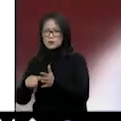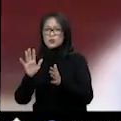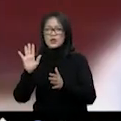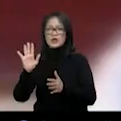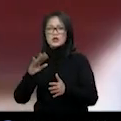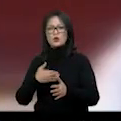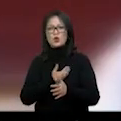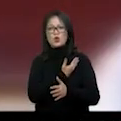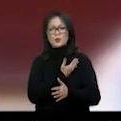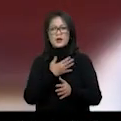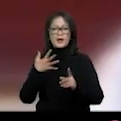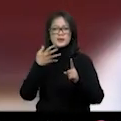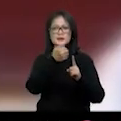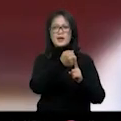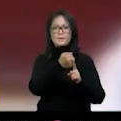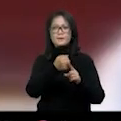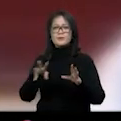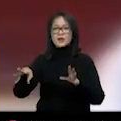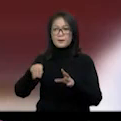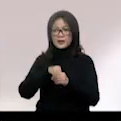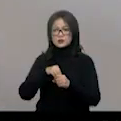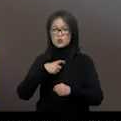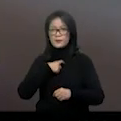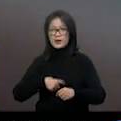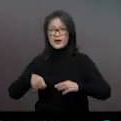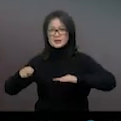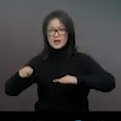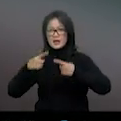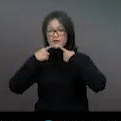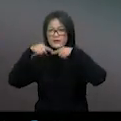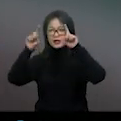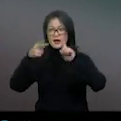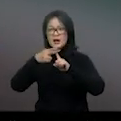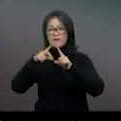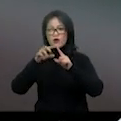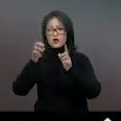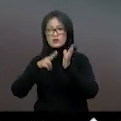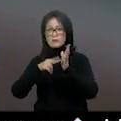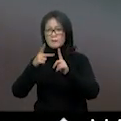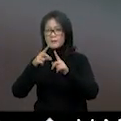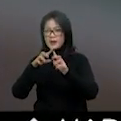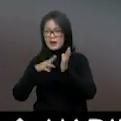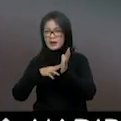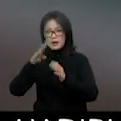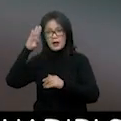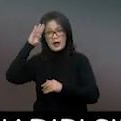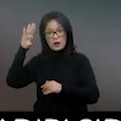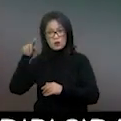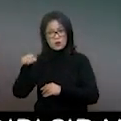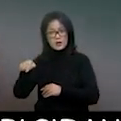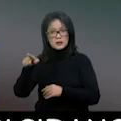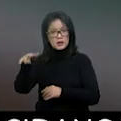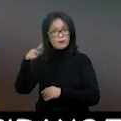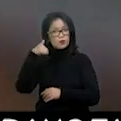pelaku. Termasuk pengacara kondang Hotman Paris. Halo pegawai Alfamart, kamu hubungi saya, jangan takut,